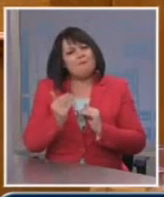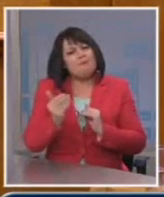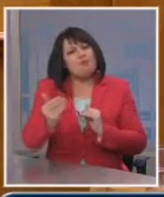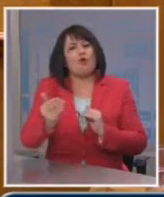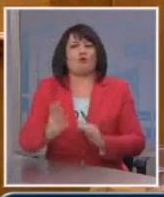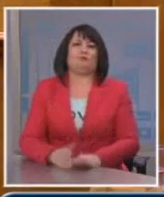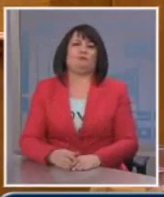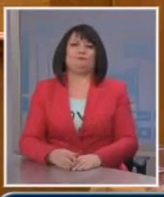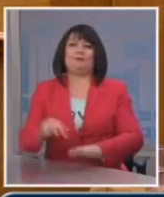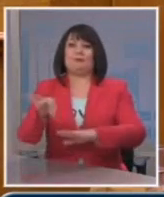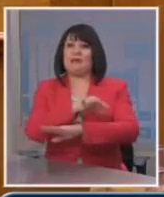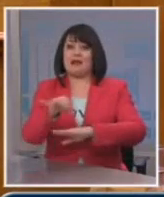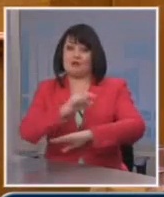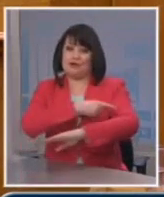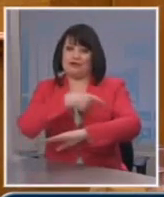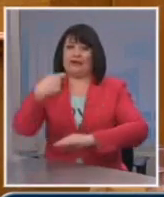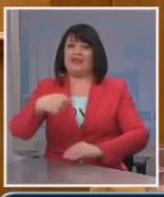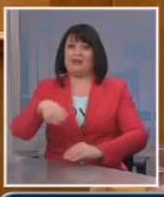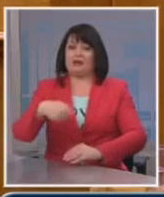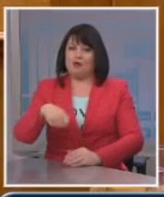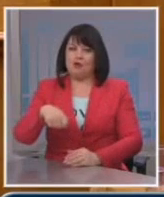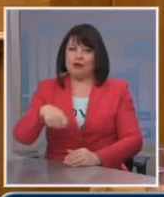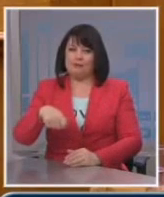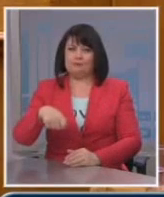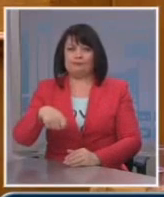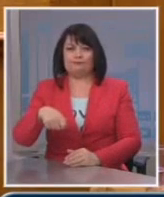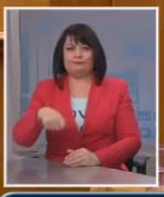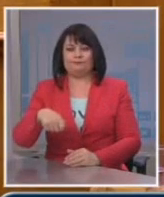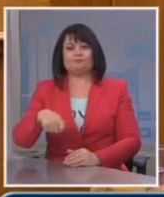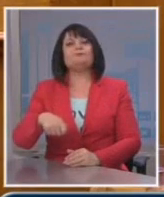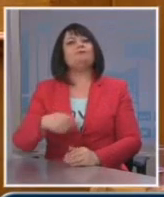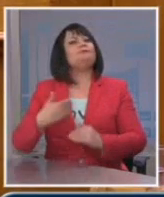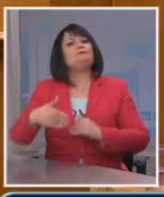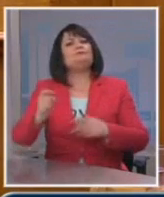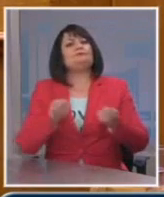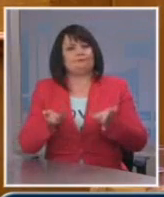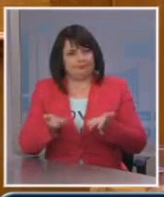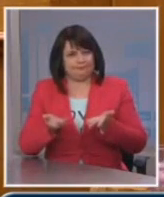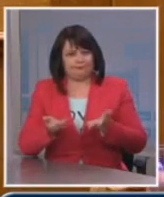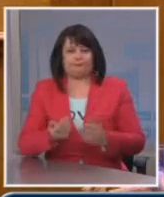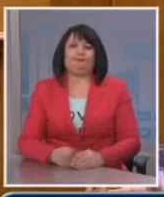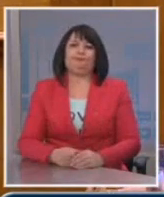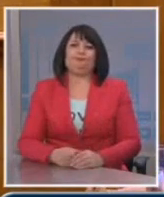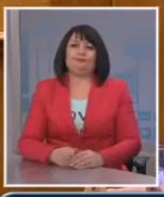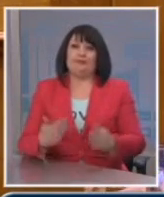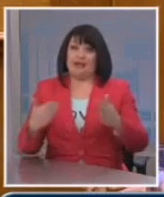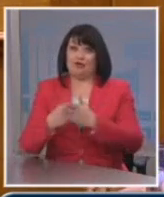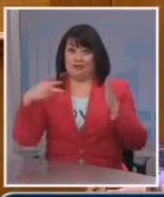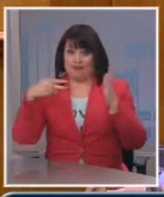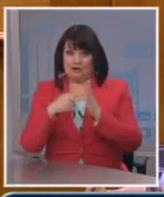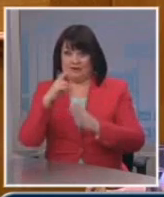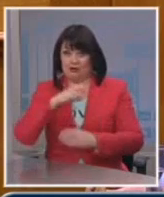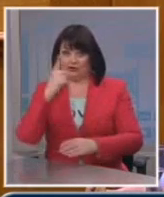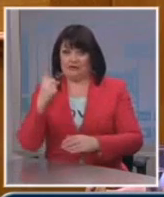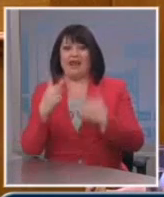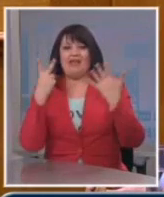για μηχανικούς, γιατρούς και δικηγόρους θα ισχύσει πλέον το εξής. Μέχρι το 2021 για εισόδημα από